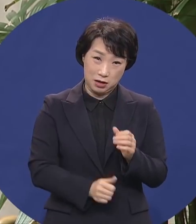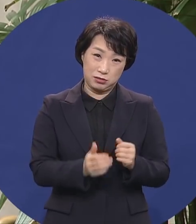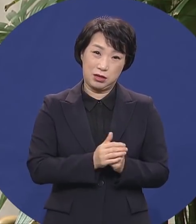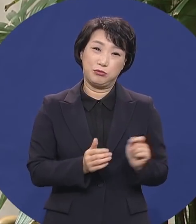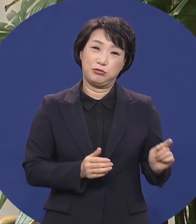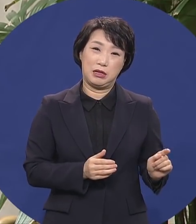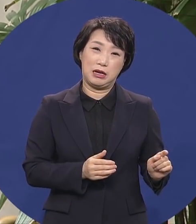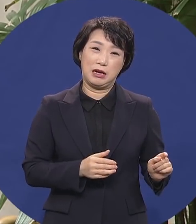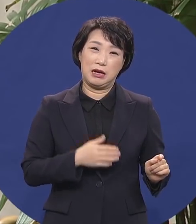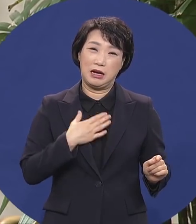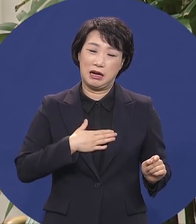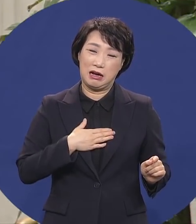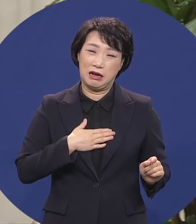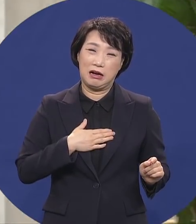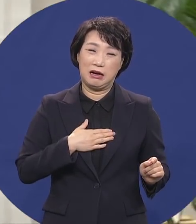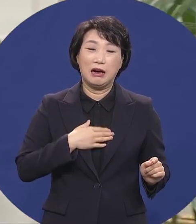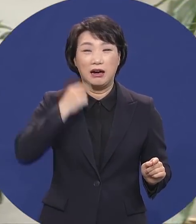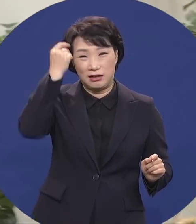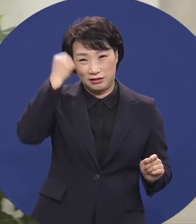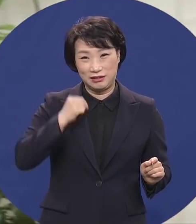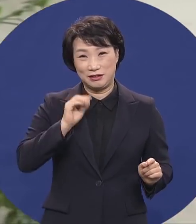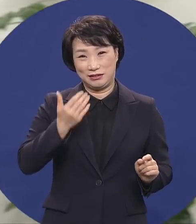그렇구나. 시험 들어서.